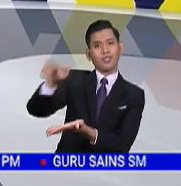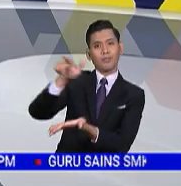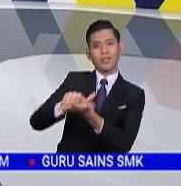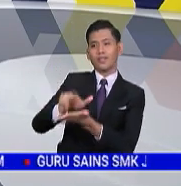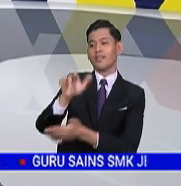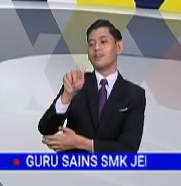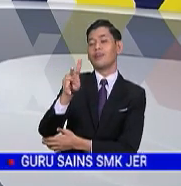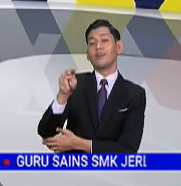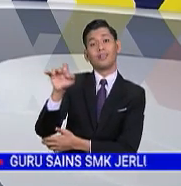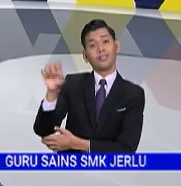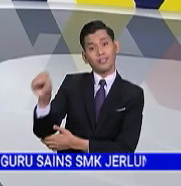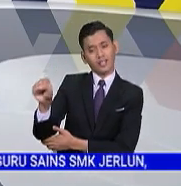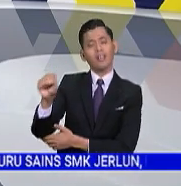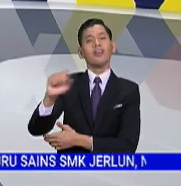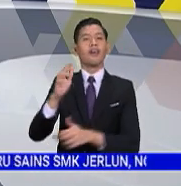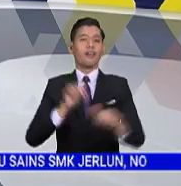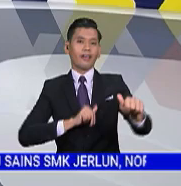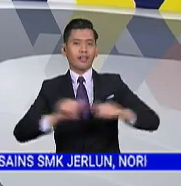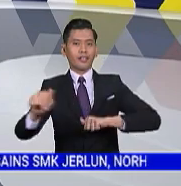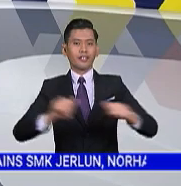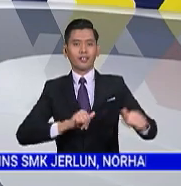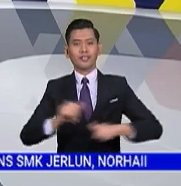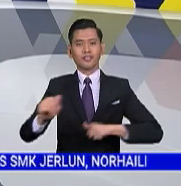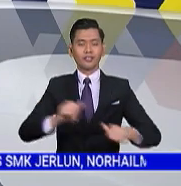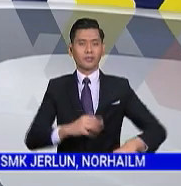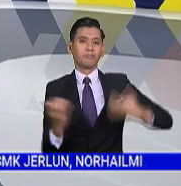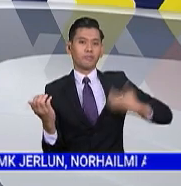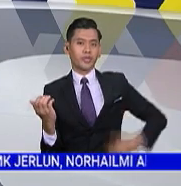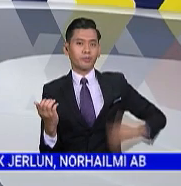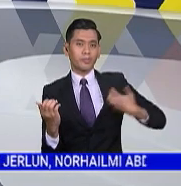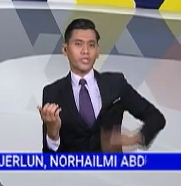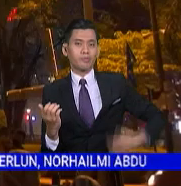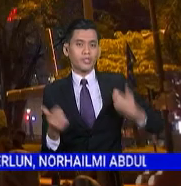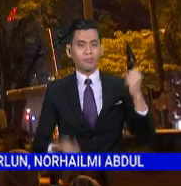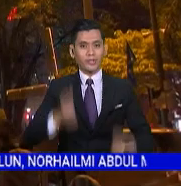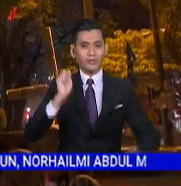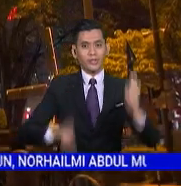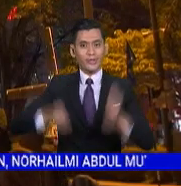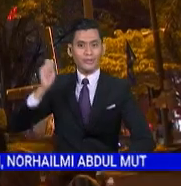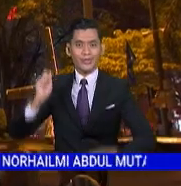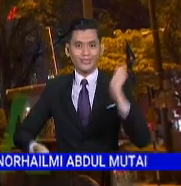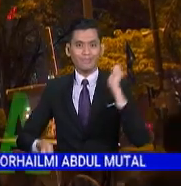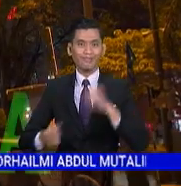Anas Maknor mengenai kerancakan aktiviti buskers di Melaka.